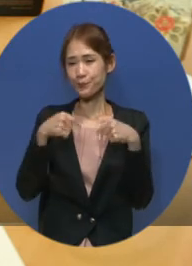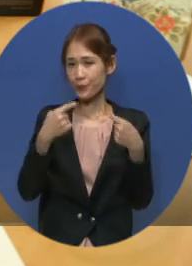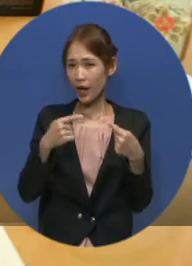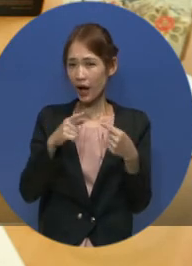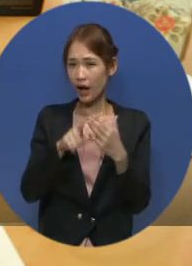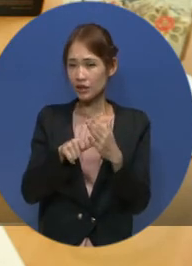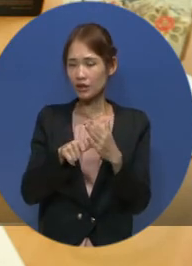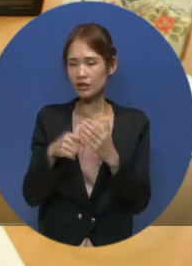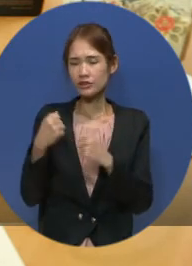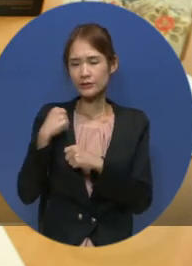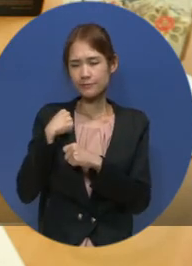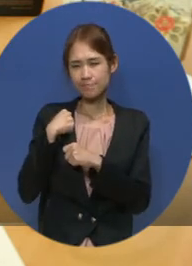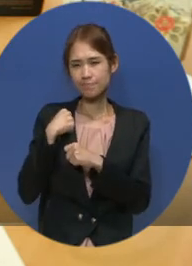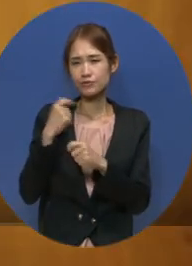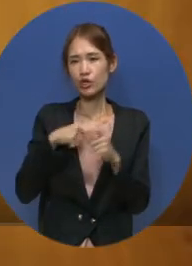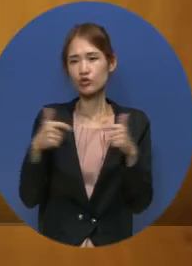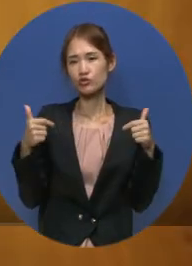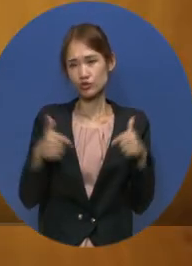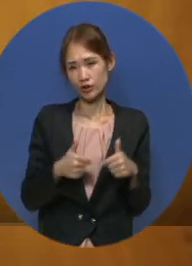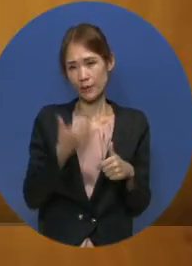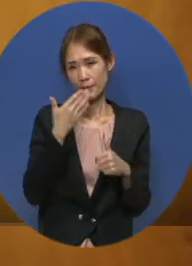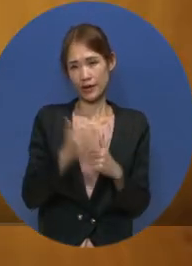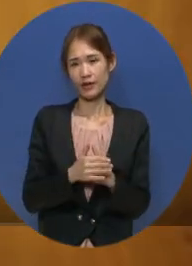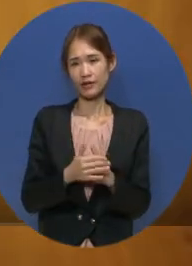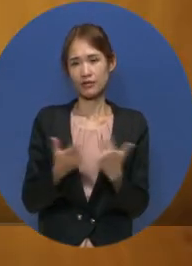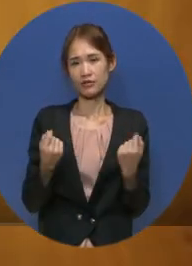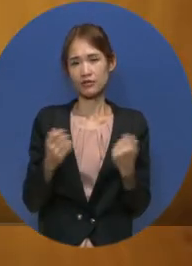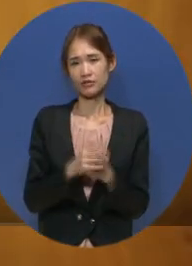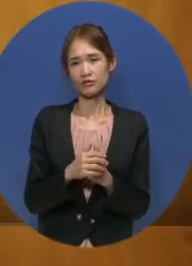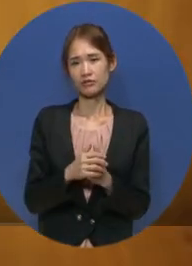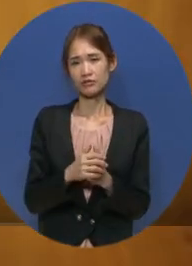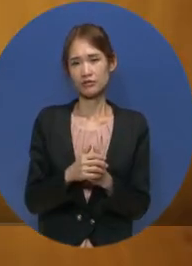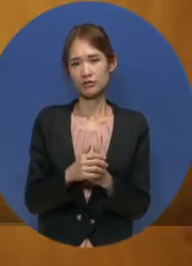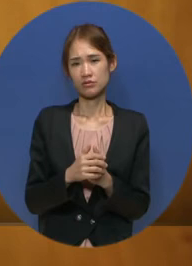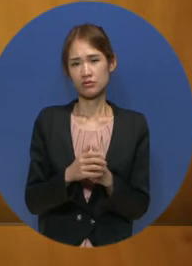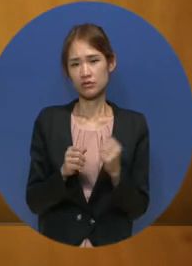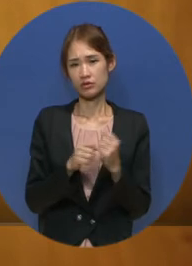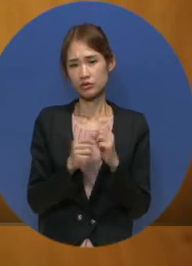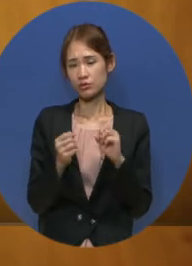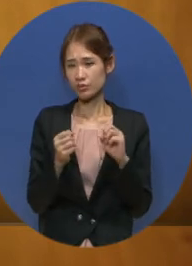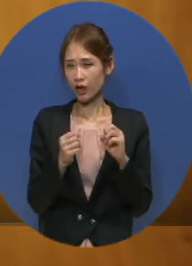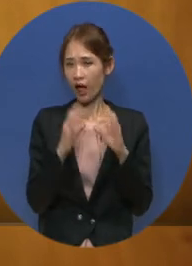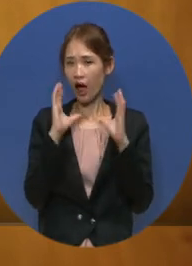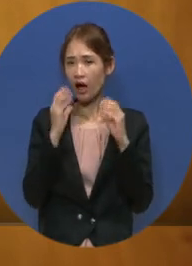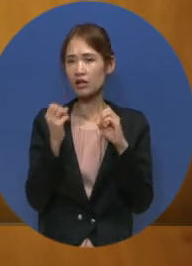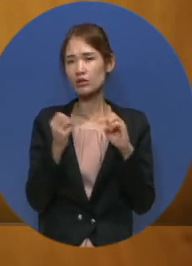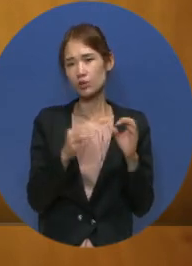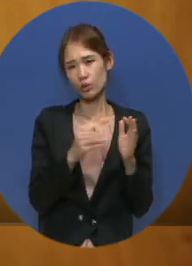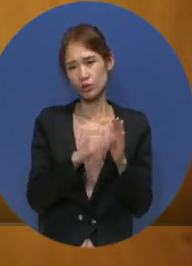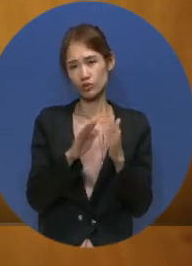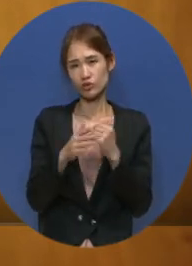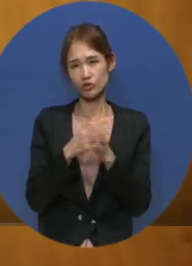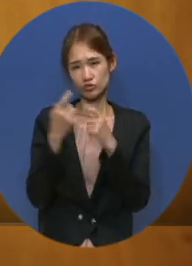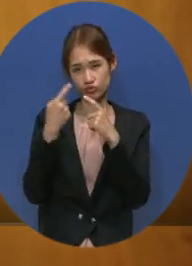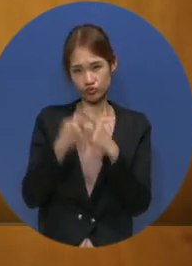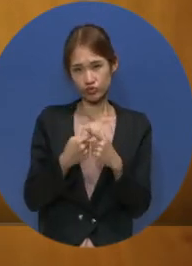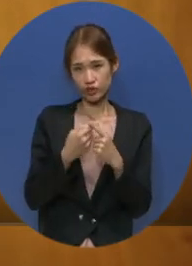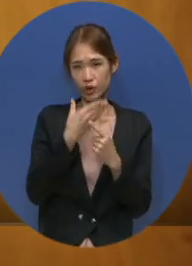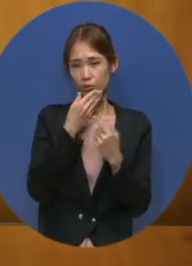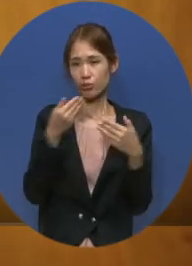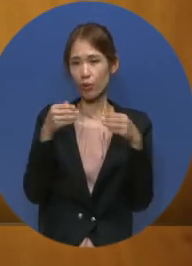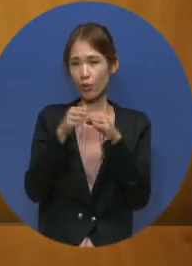짐을 덜 수 있지 않을까 해서 이제 그렇게 유산이 되고 난 다음에 무작정 그냥